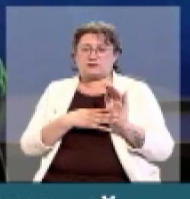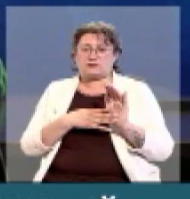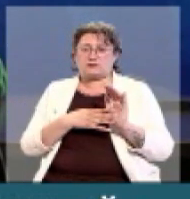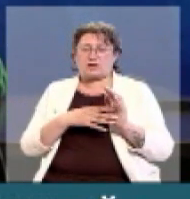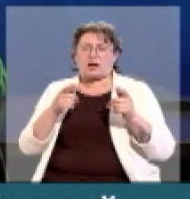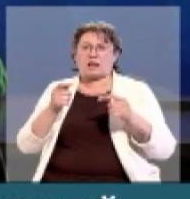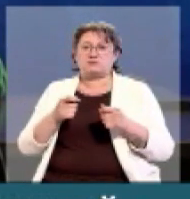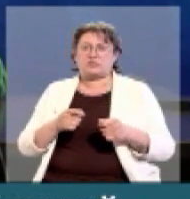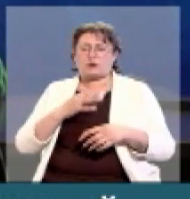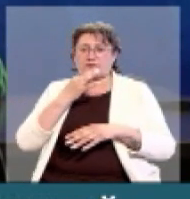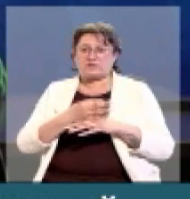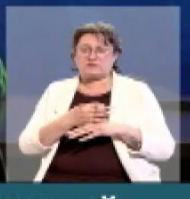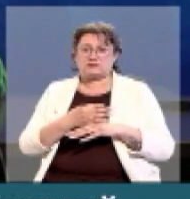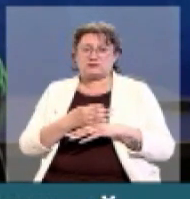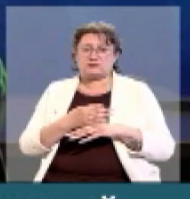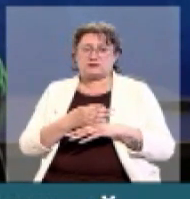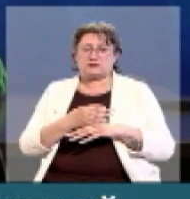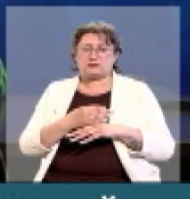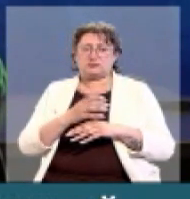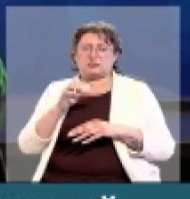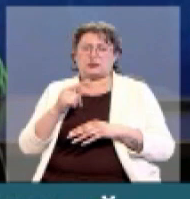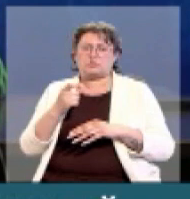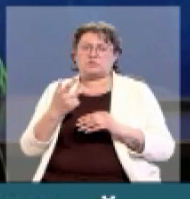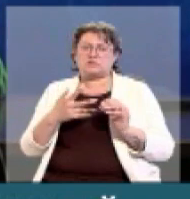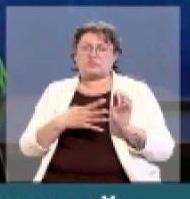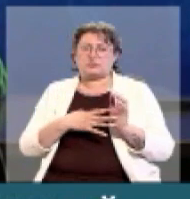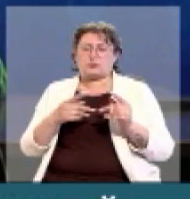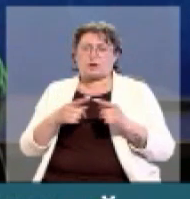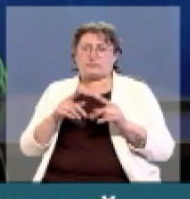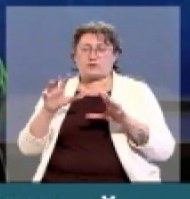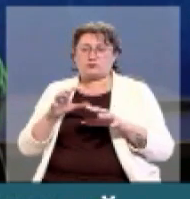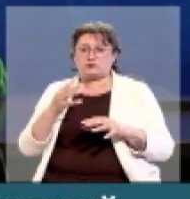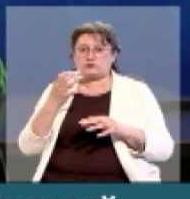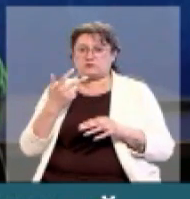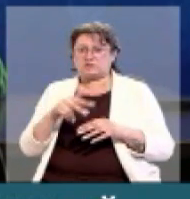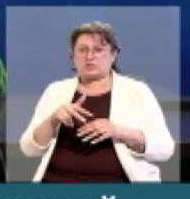669 к административной ответственности, а также статья 139 Уголовного кодекса